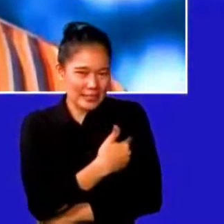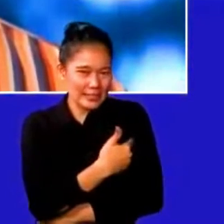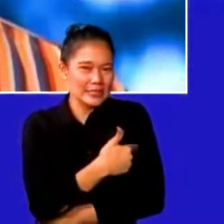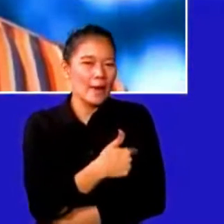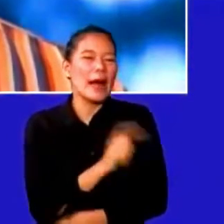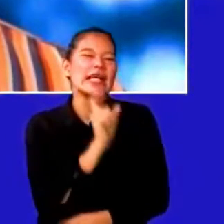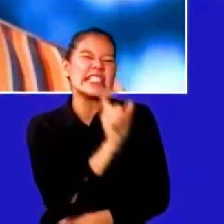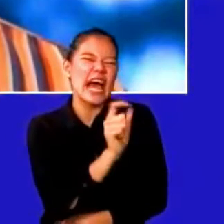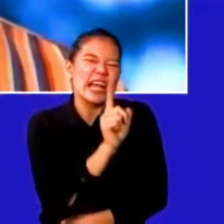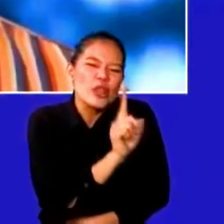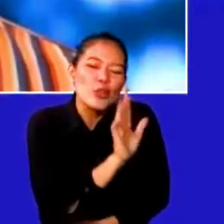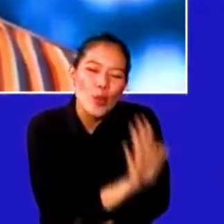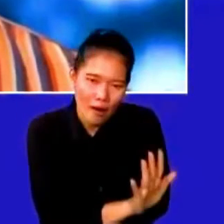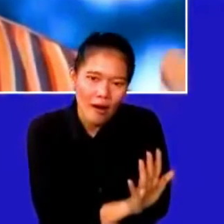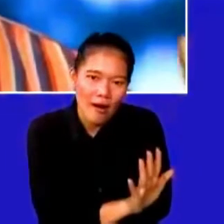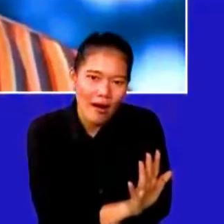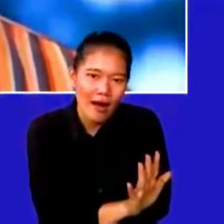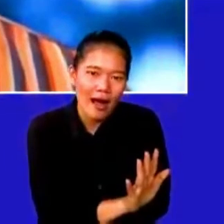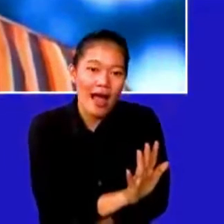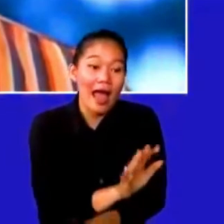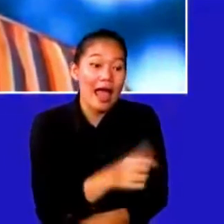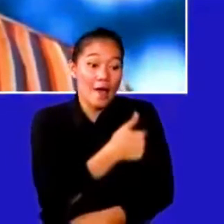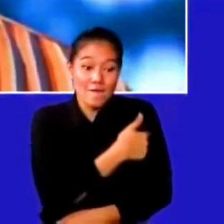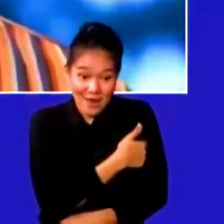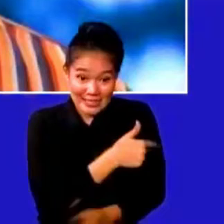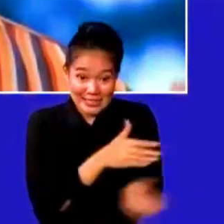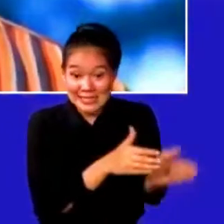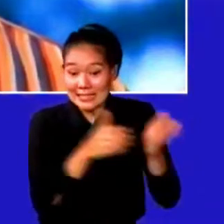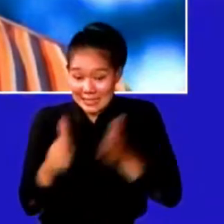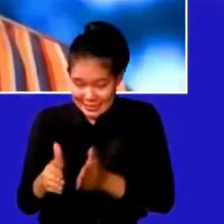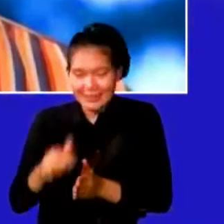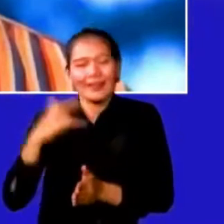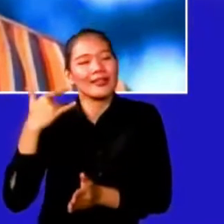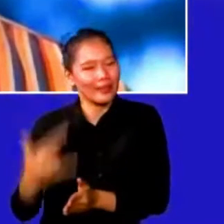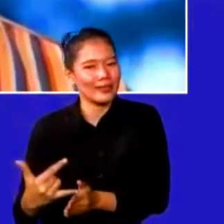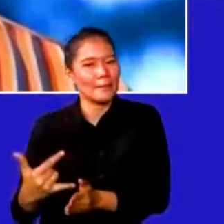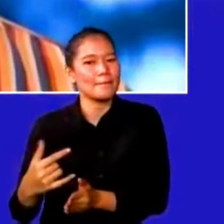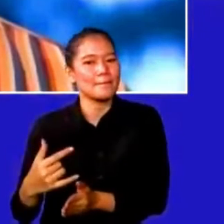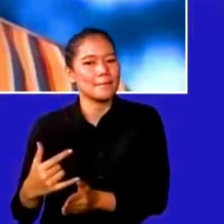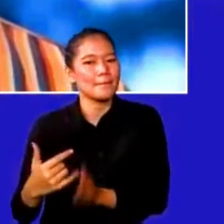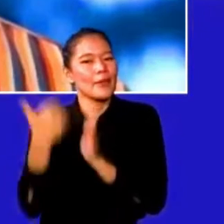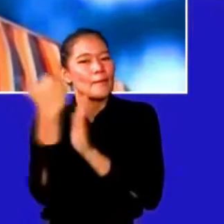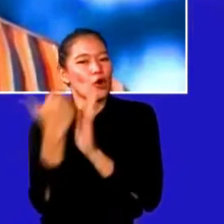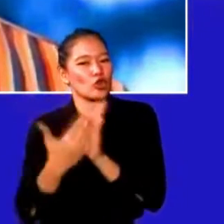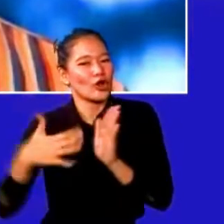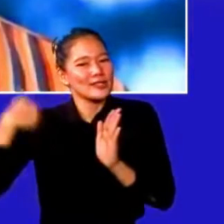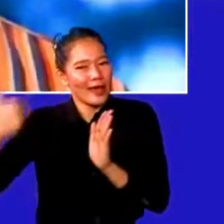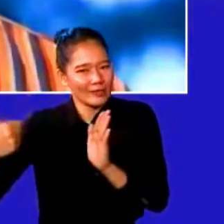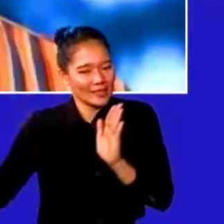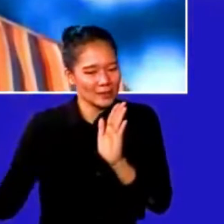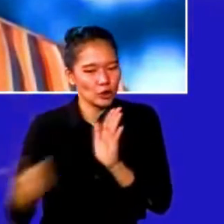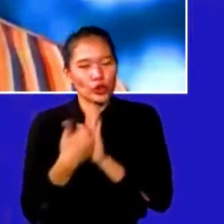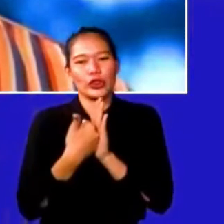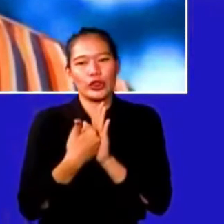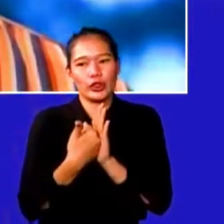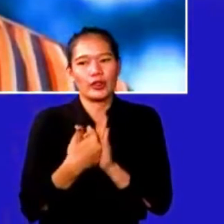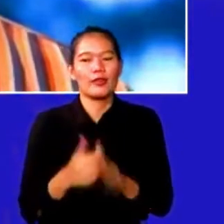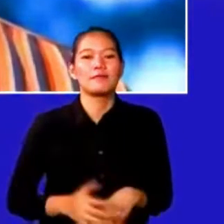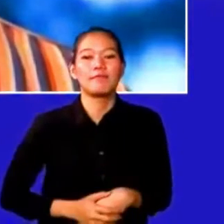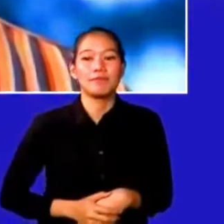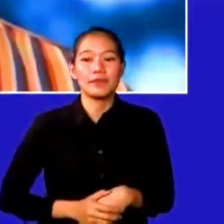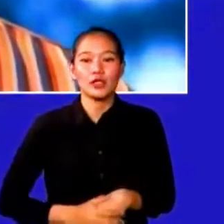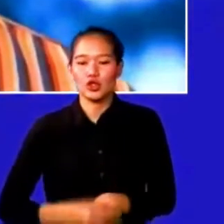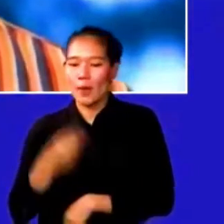segalanya untuk menghentikan pandemic disamping vaksinasi kita juga tetap harus menjaga protokol kesehatan kemudian